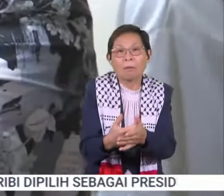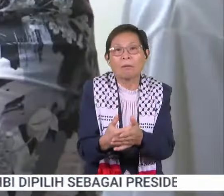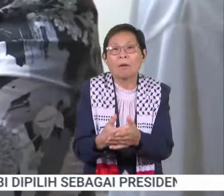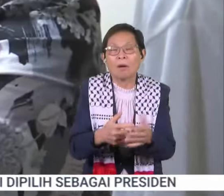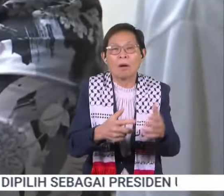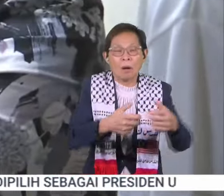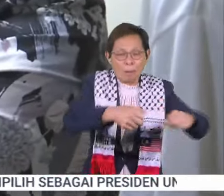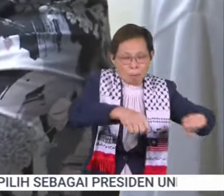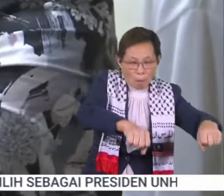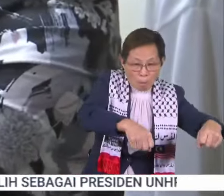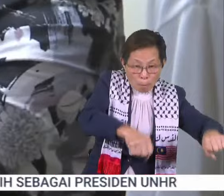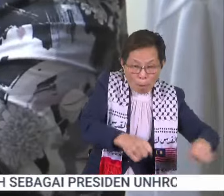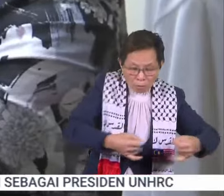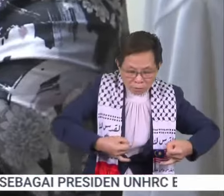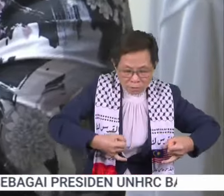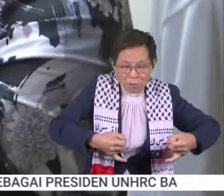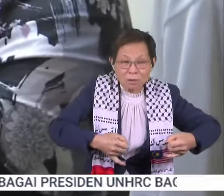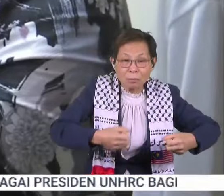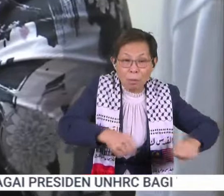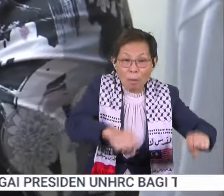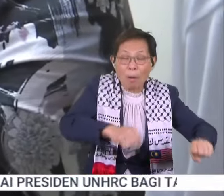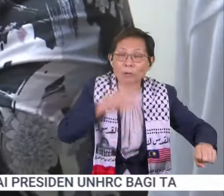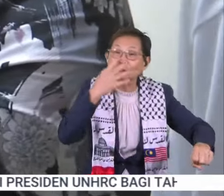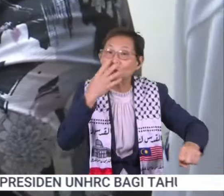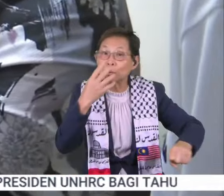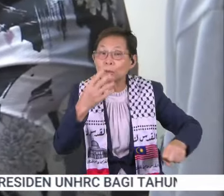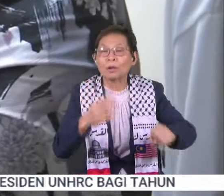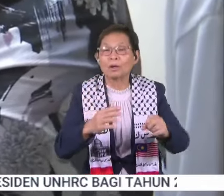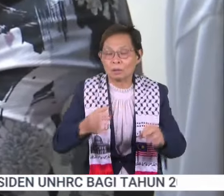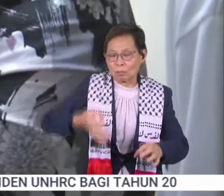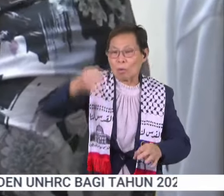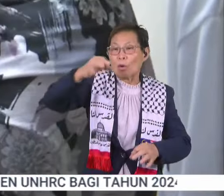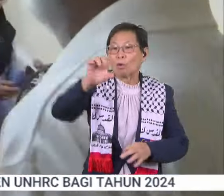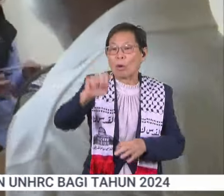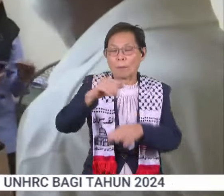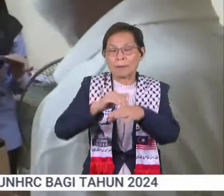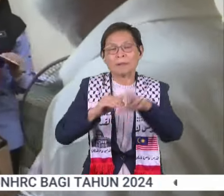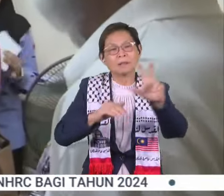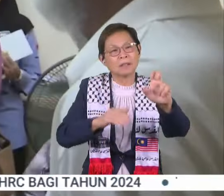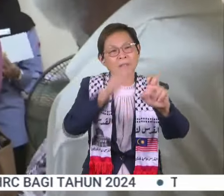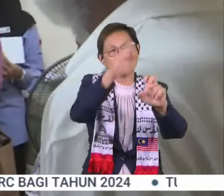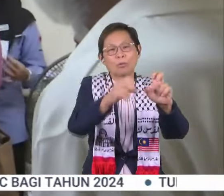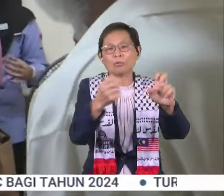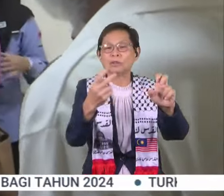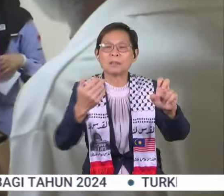melibatkan sebuah motosikal di Jalan Sungai Landak, Seremban pada 30 Disember lalu.